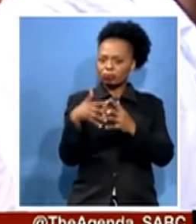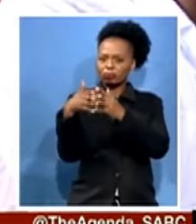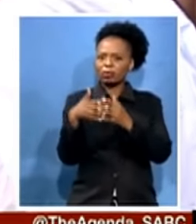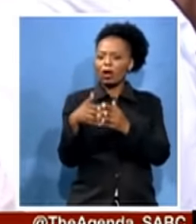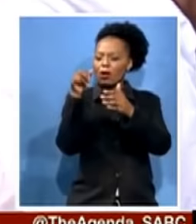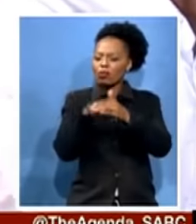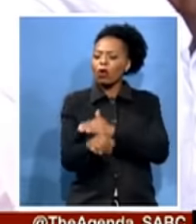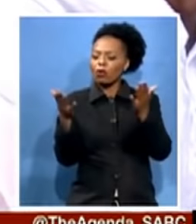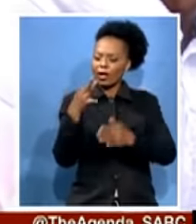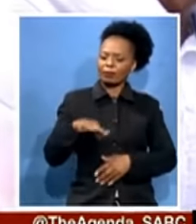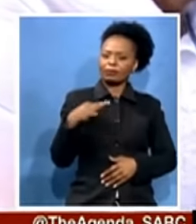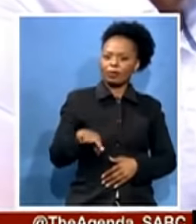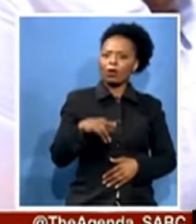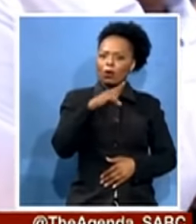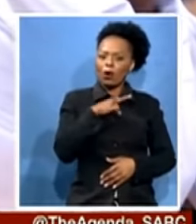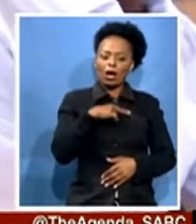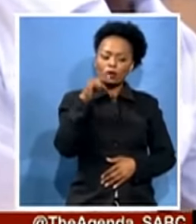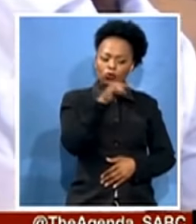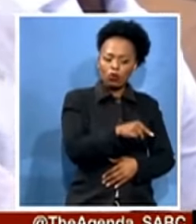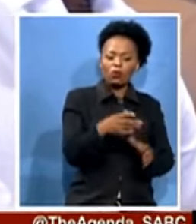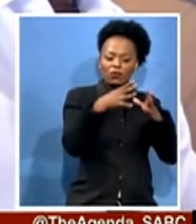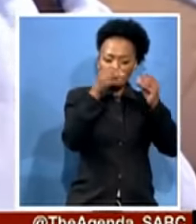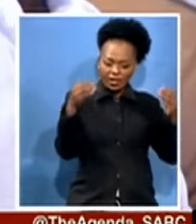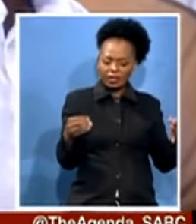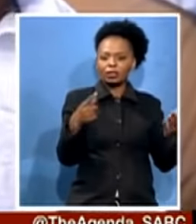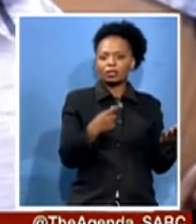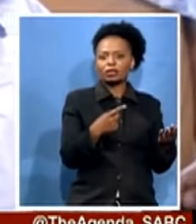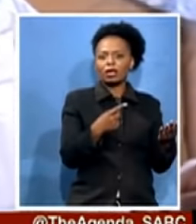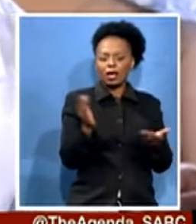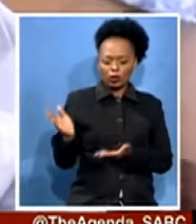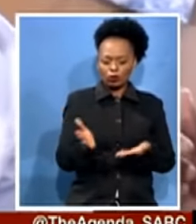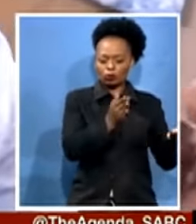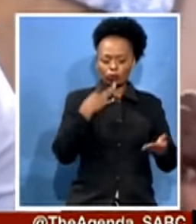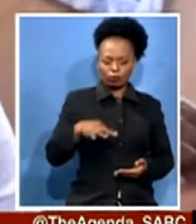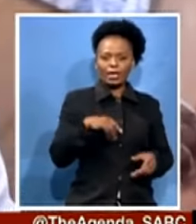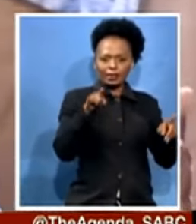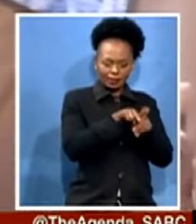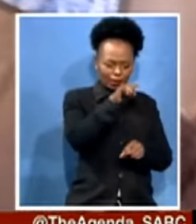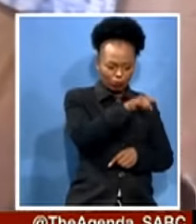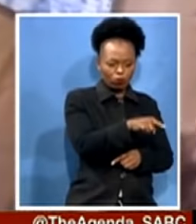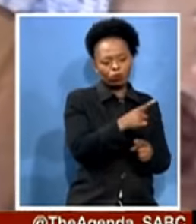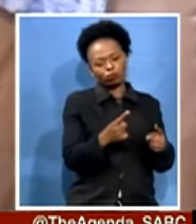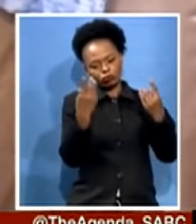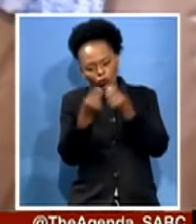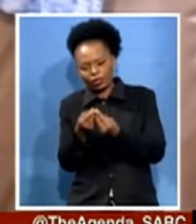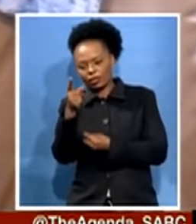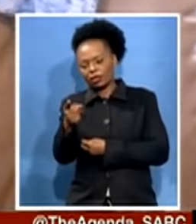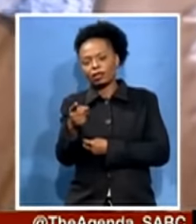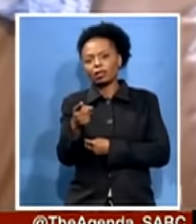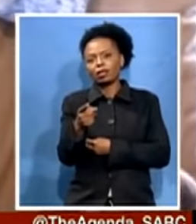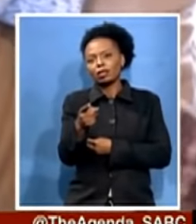kithi kanjalo ke nawe kube kanjalo intombazana le ayithole ese Westville idlalela